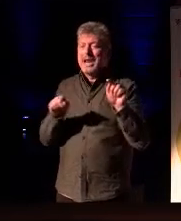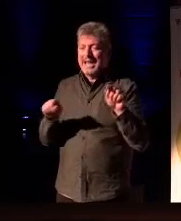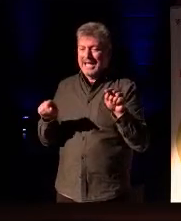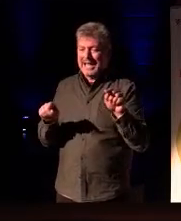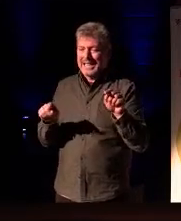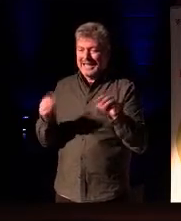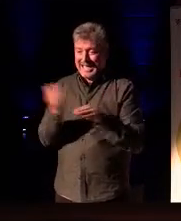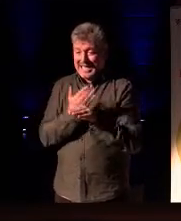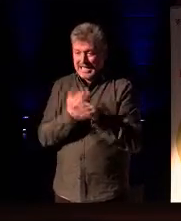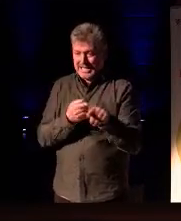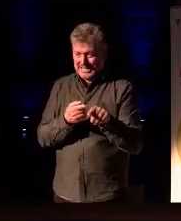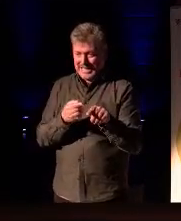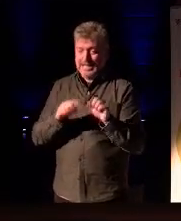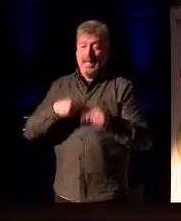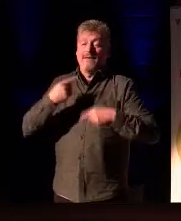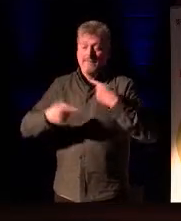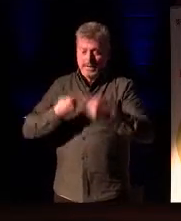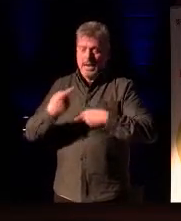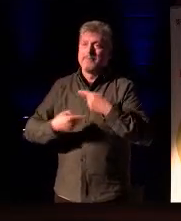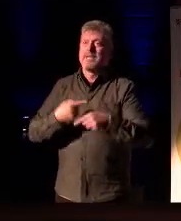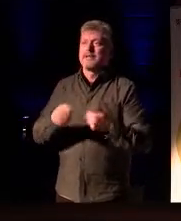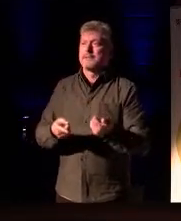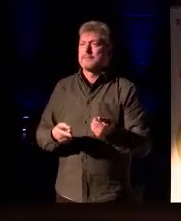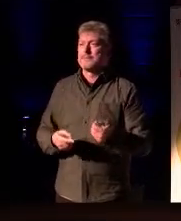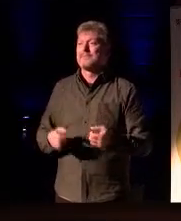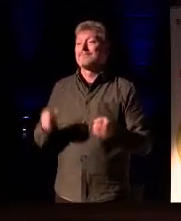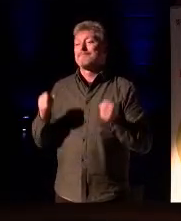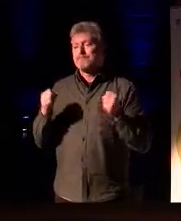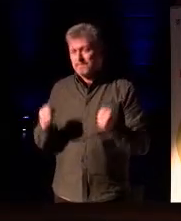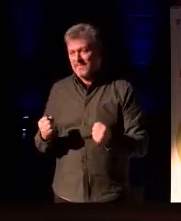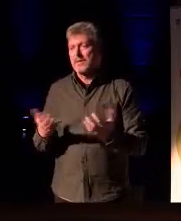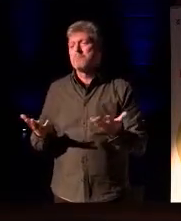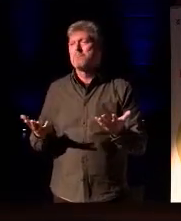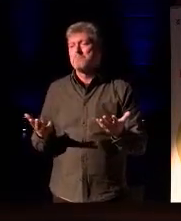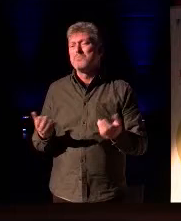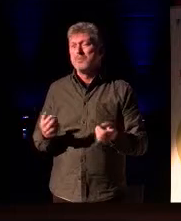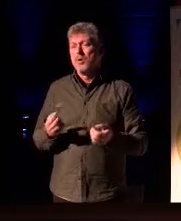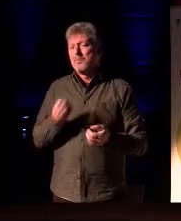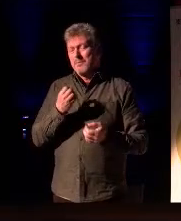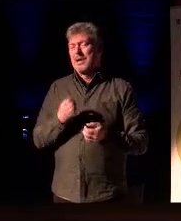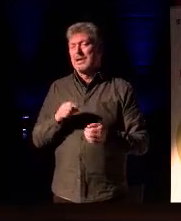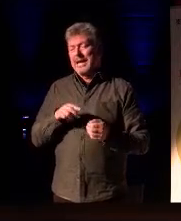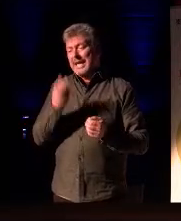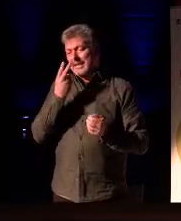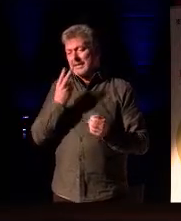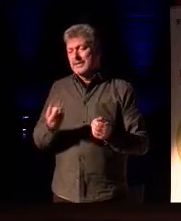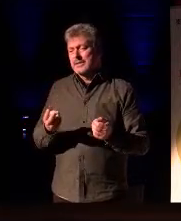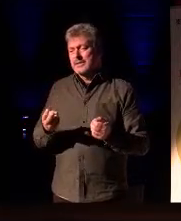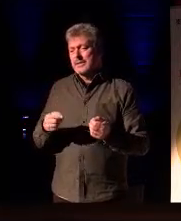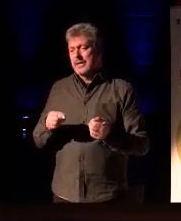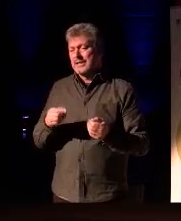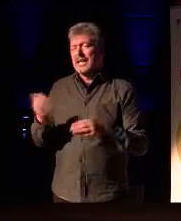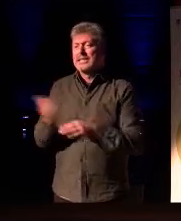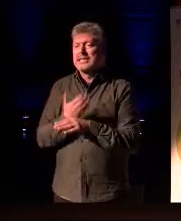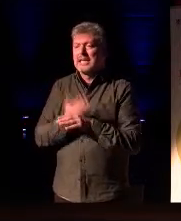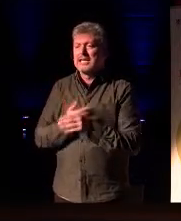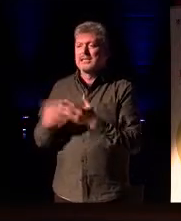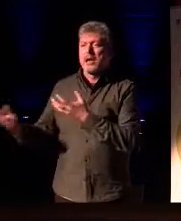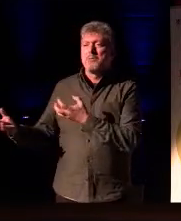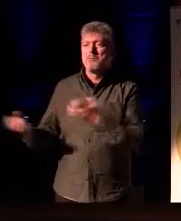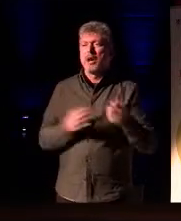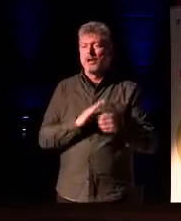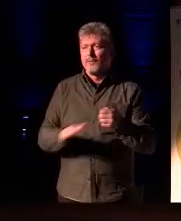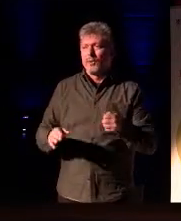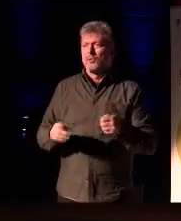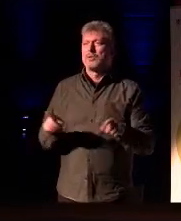har bestått. Og vi må innse at mangelfulle tjenester har gjort alderdom tyngre og mer